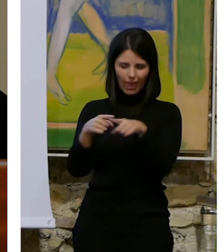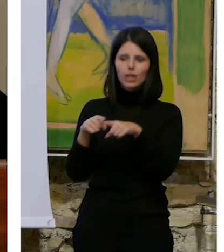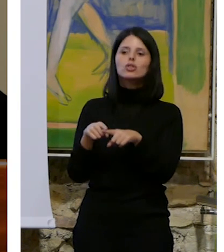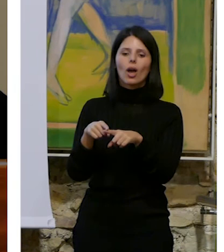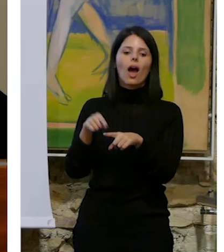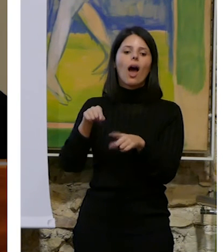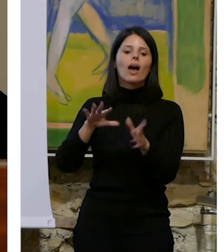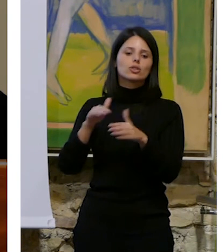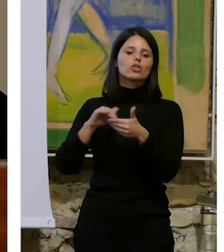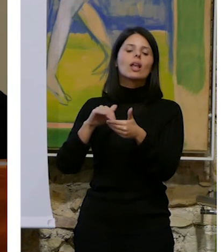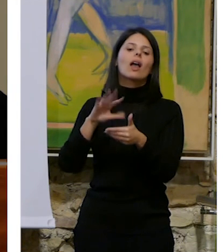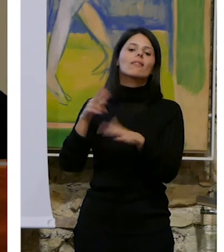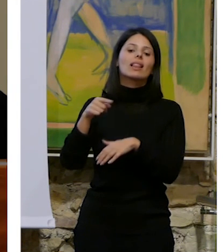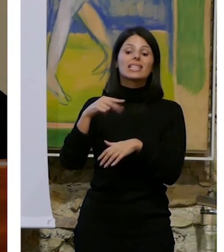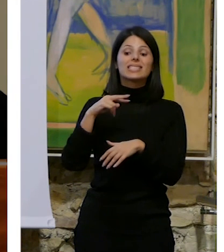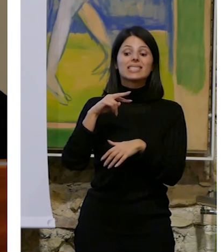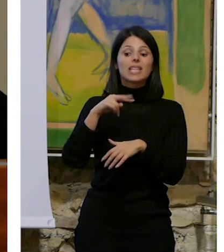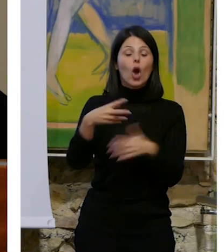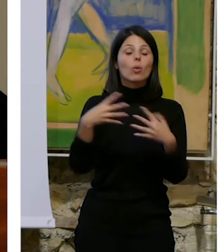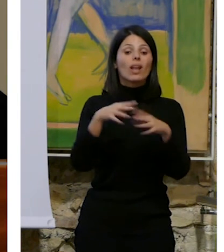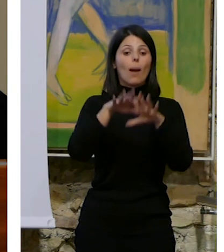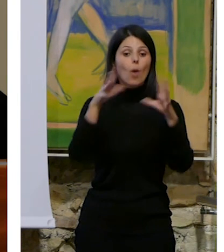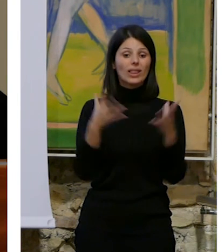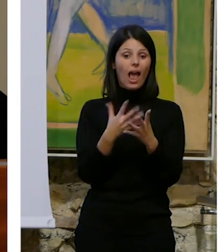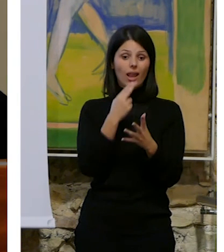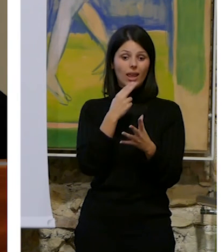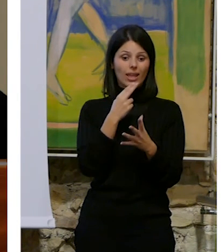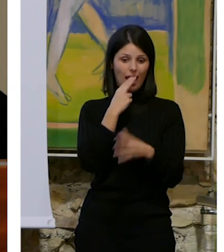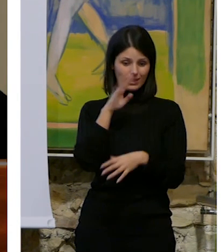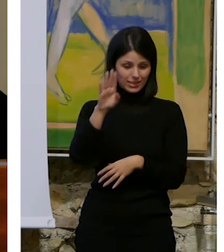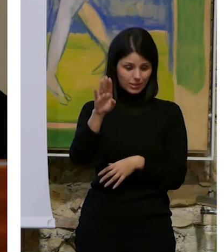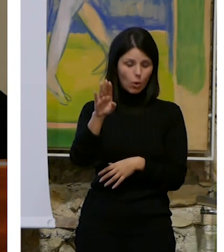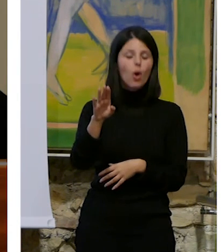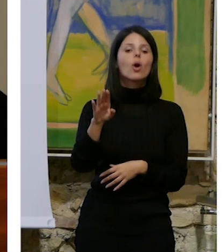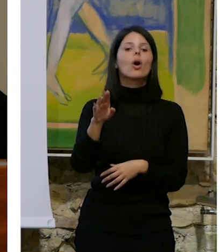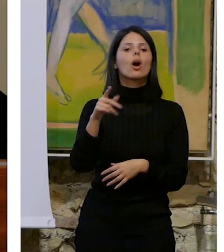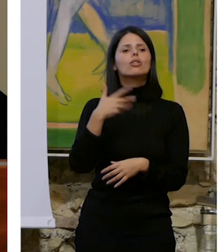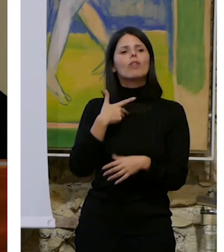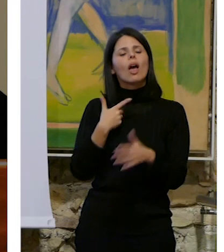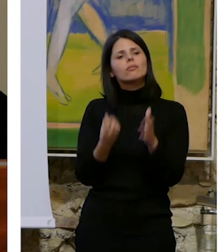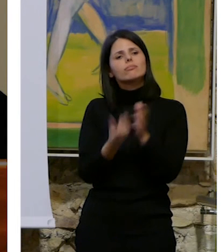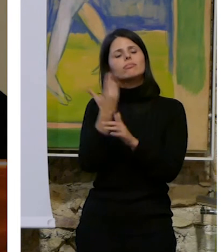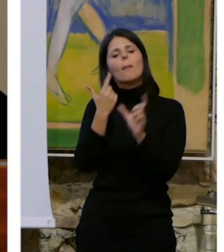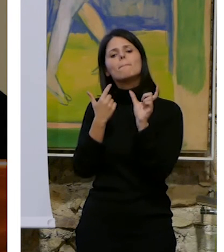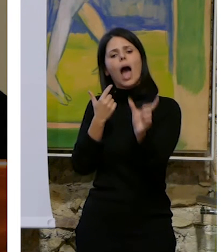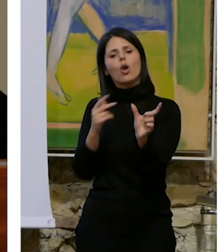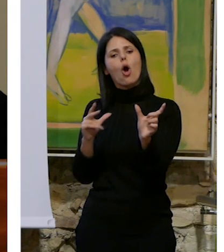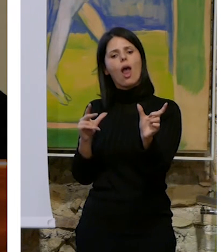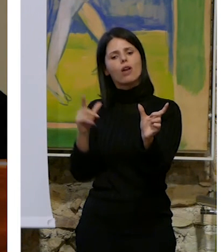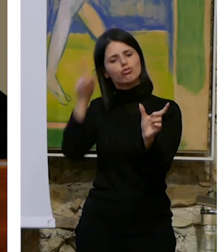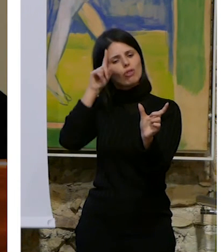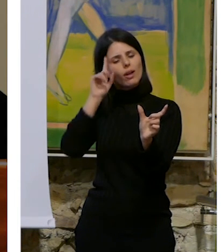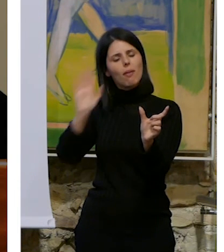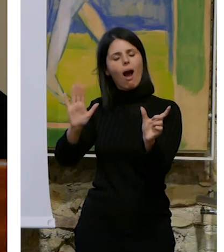la catastrofe tedesca della Seconda Guerra Mondiale e del nazismo, fu inventata una parola in Germania estremamente